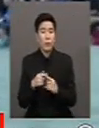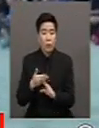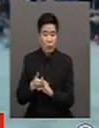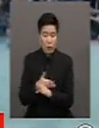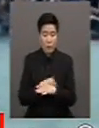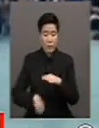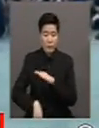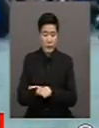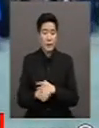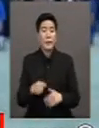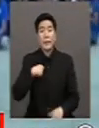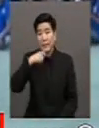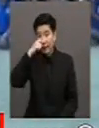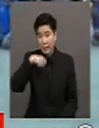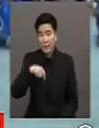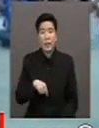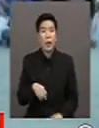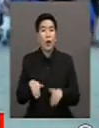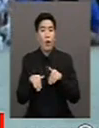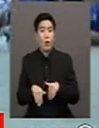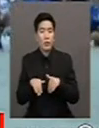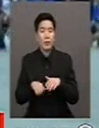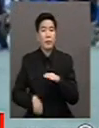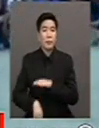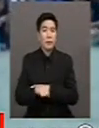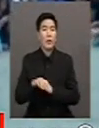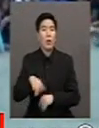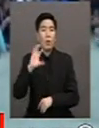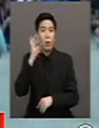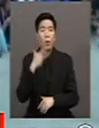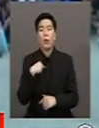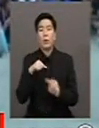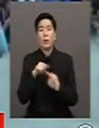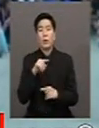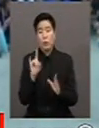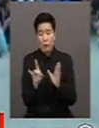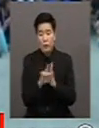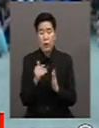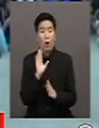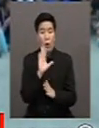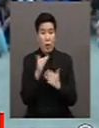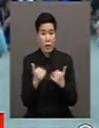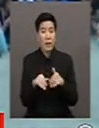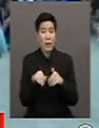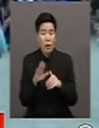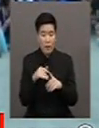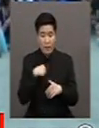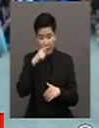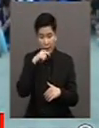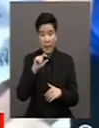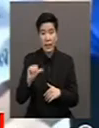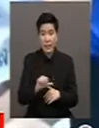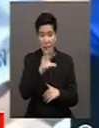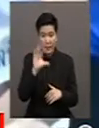แข่งขันฟุตบอลไทยที่จะพบกับออสเตรเลียในศึกฟุตบอลโลก12ทีมสุดท้ายนัดที่5โซนเอเชียนะครับวันนี้ก็ยังคงมีแฟนบอลทย